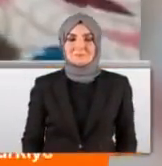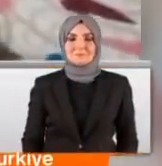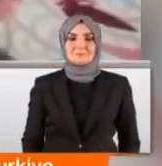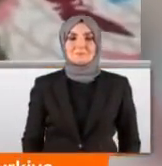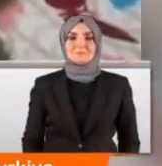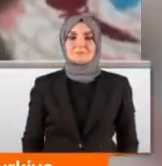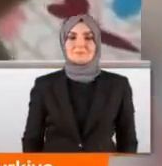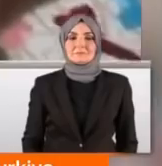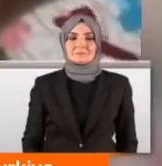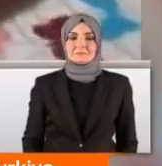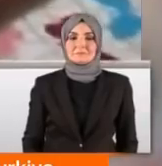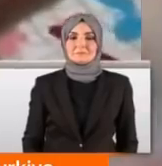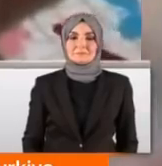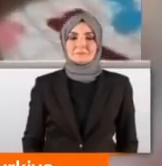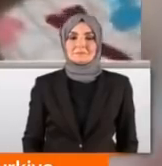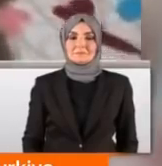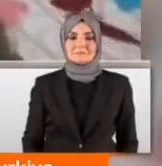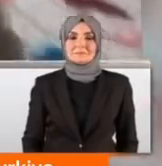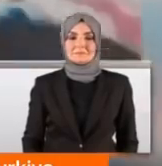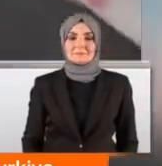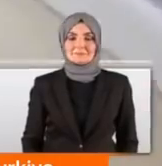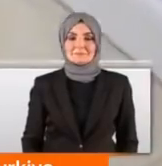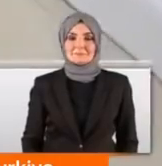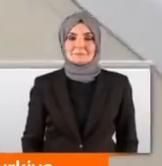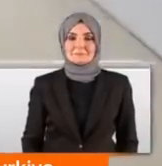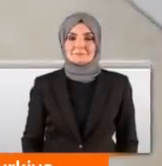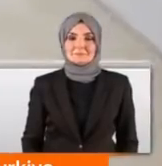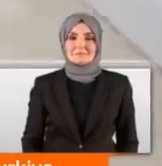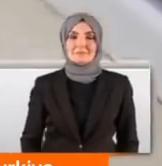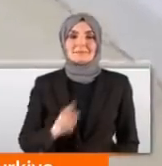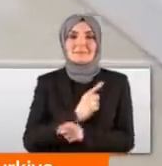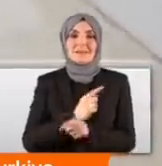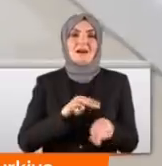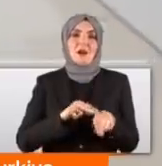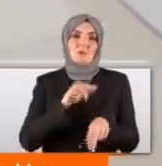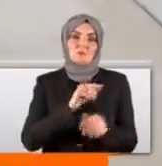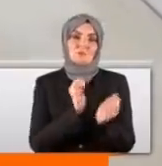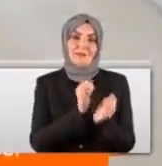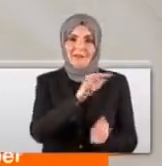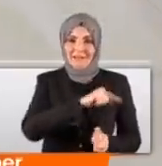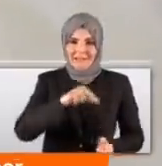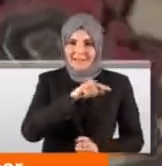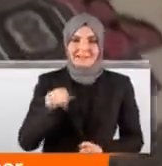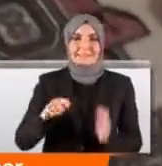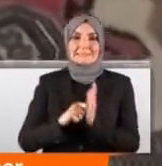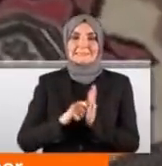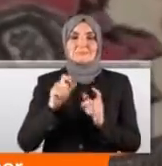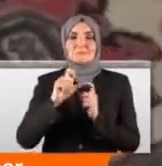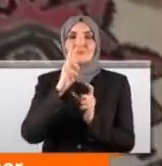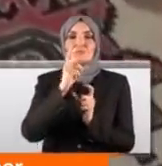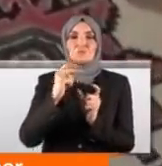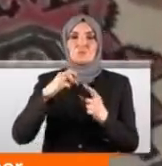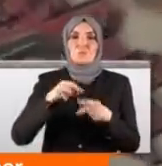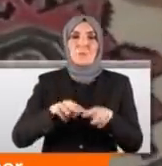seçecek ikinci Ankara kuşu Ailesi adını Sürmeli koyduğu kuzuyu büyüyene kadar